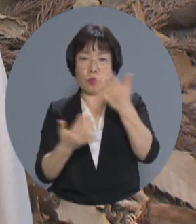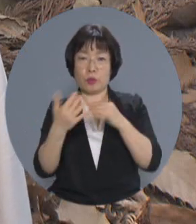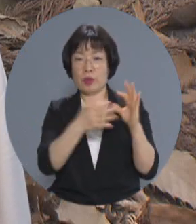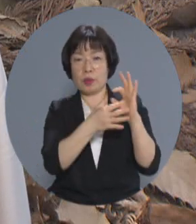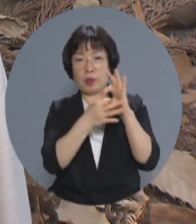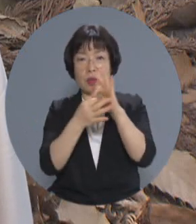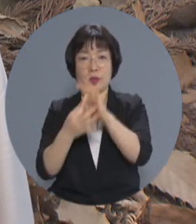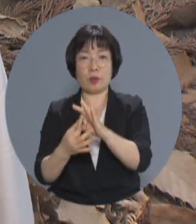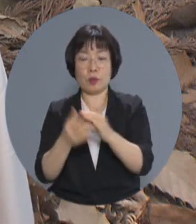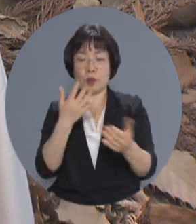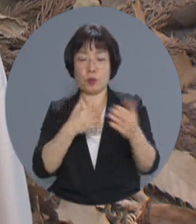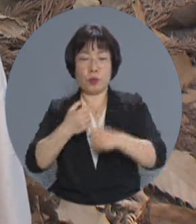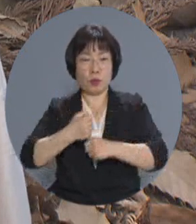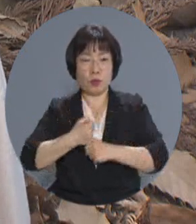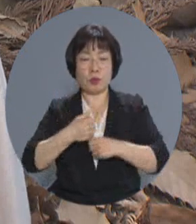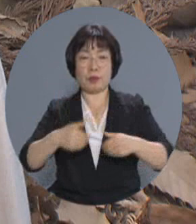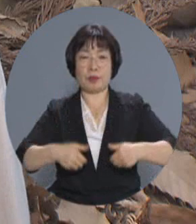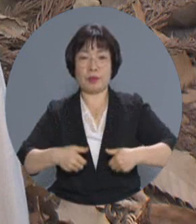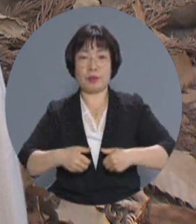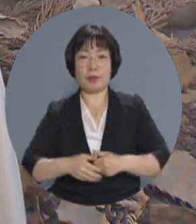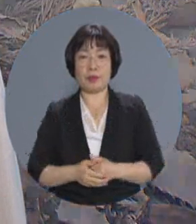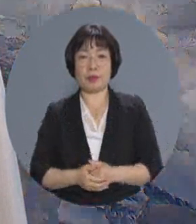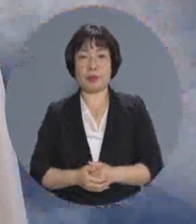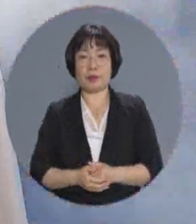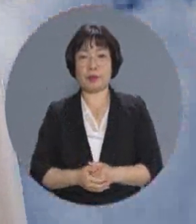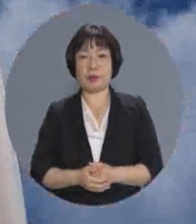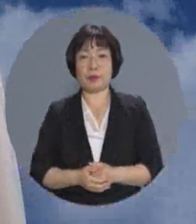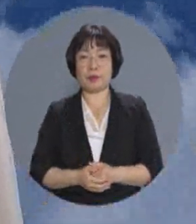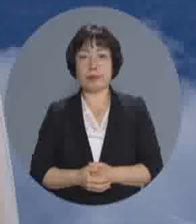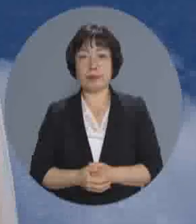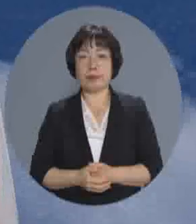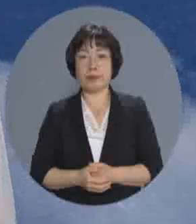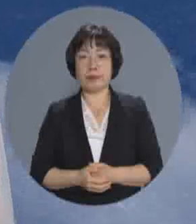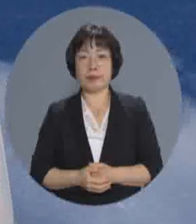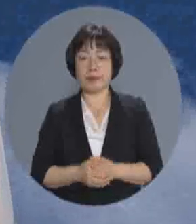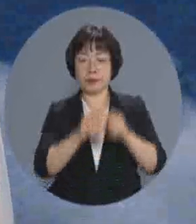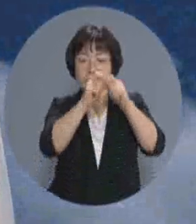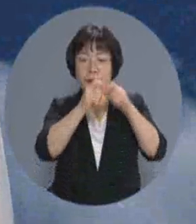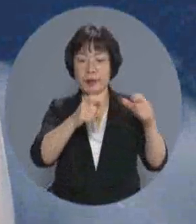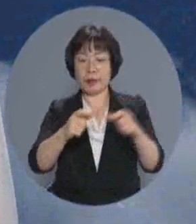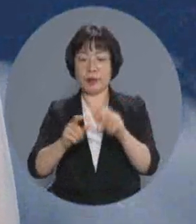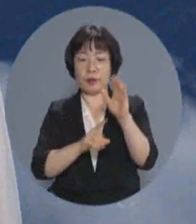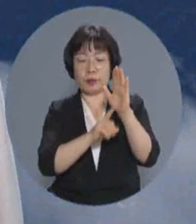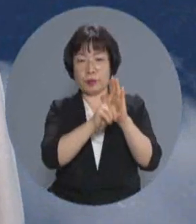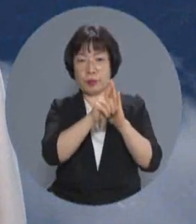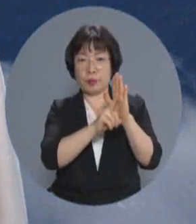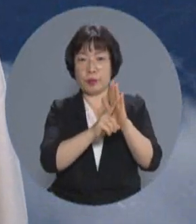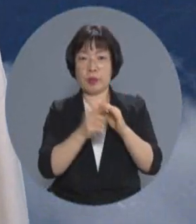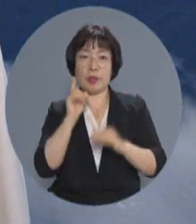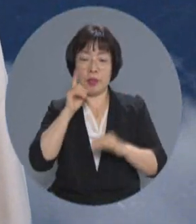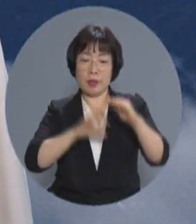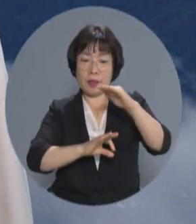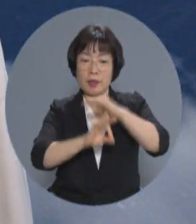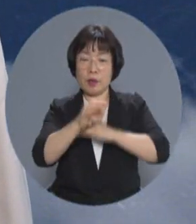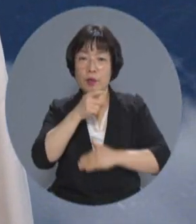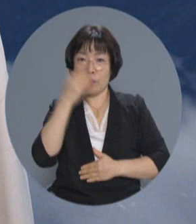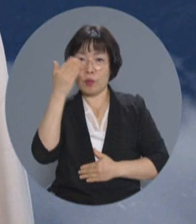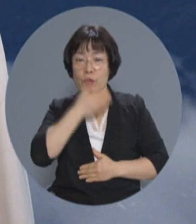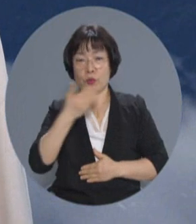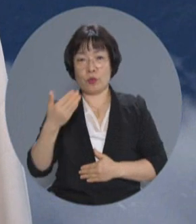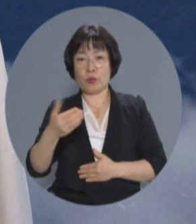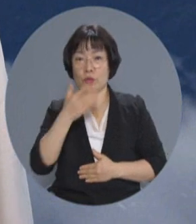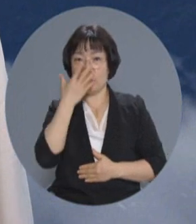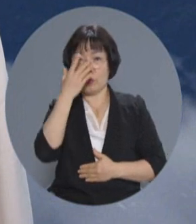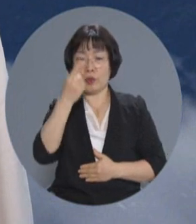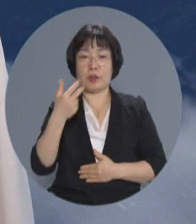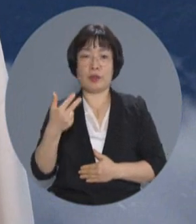있는만큼 화제예방의 각별히 유의하셔야겠습니다 자세한 지역별 기원 보겠습니다 내일 아침 기온은 여수가